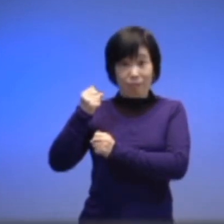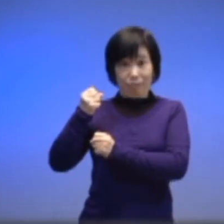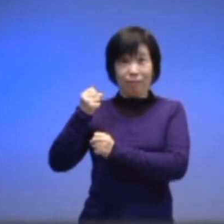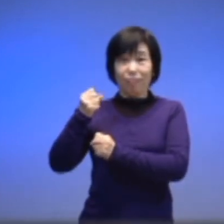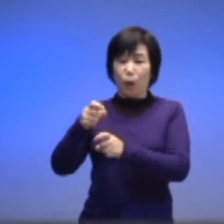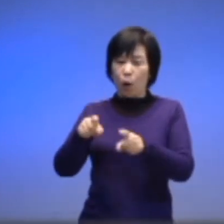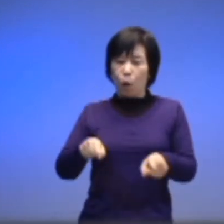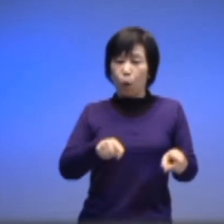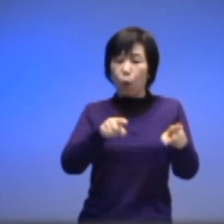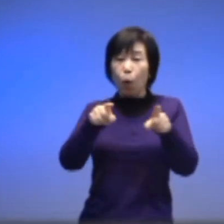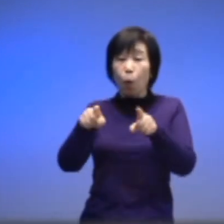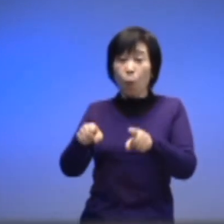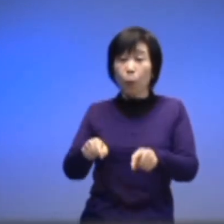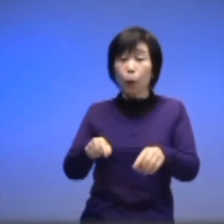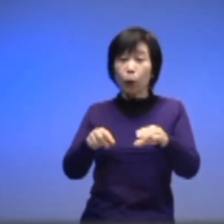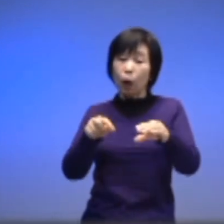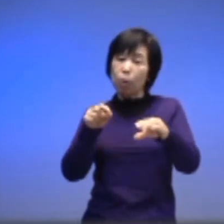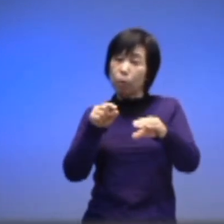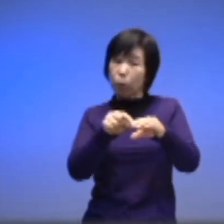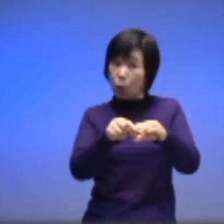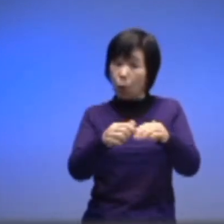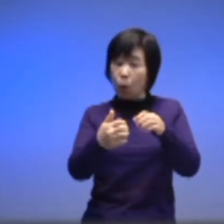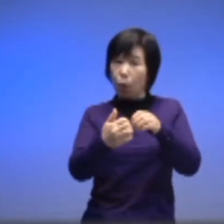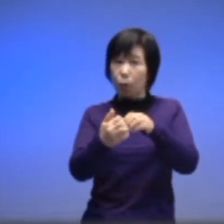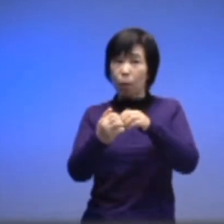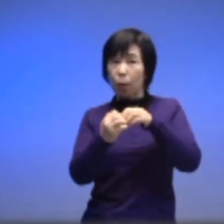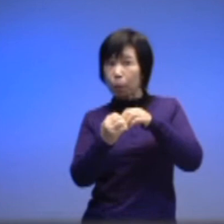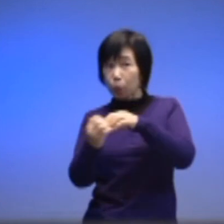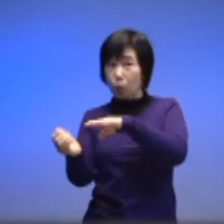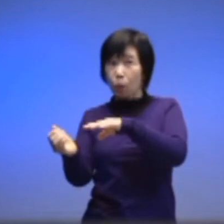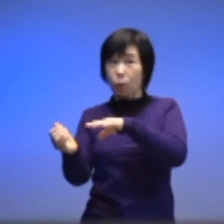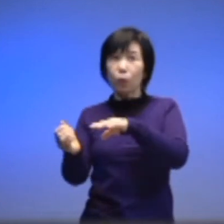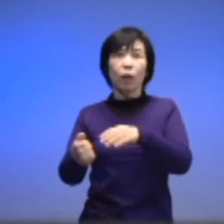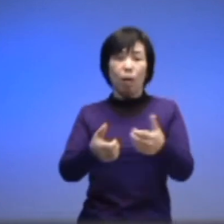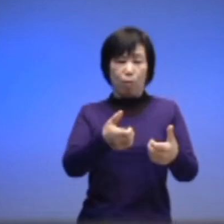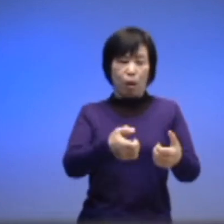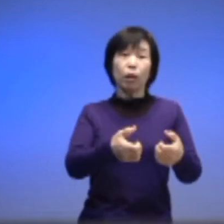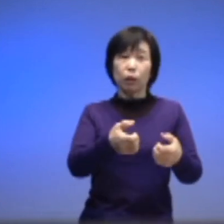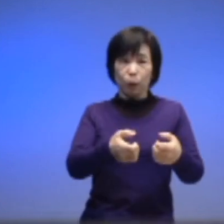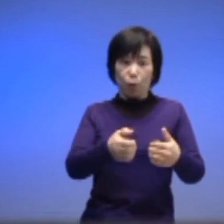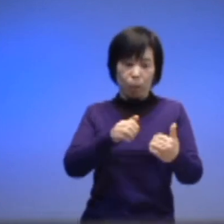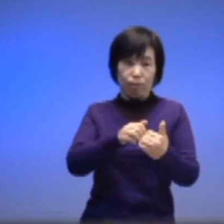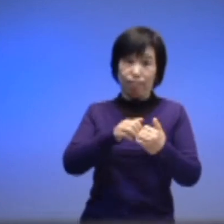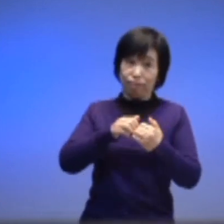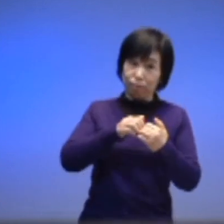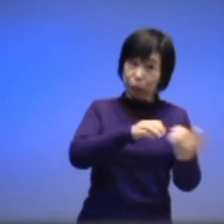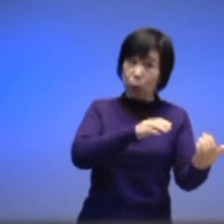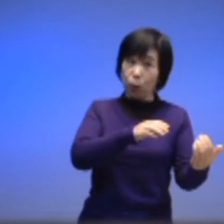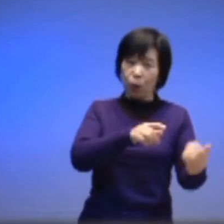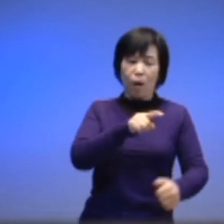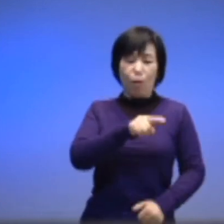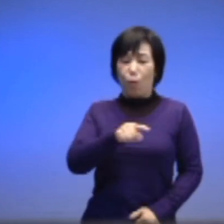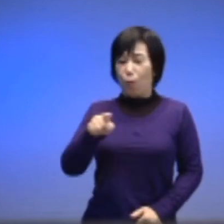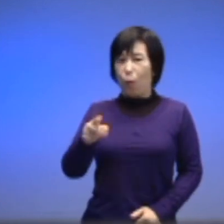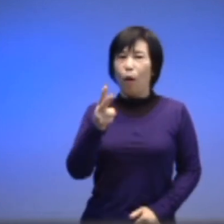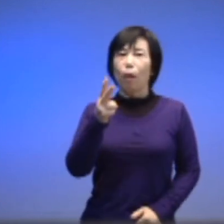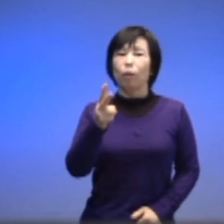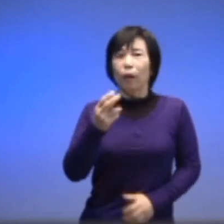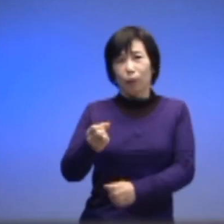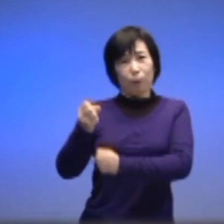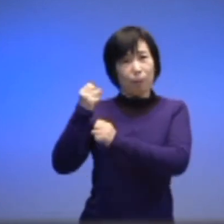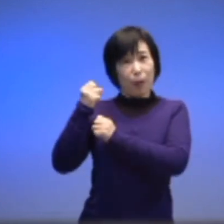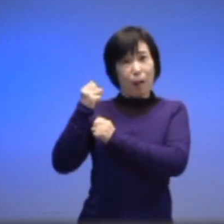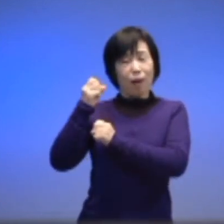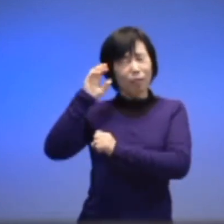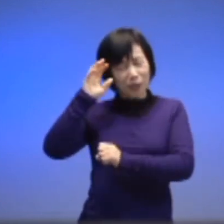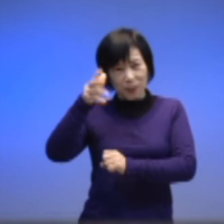なんとプログラムで動く自立型とコントローラーで動かすラジコン型の両部門で優勝したんです